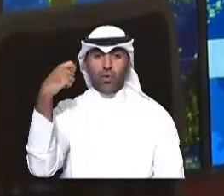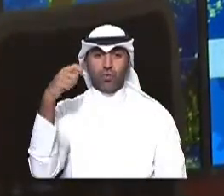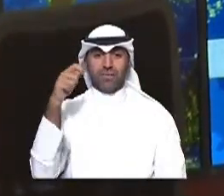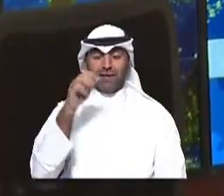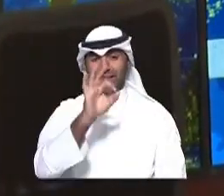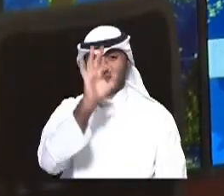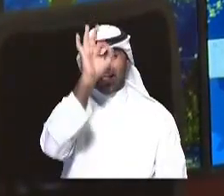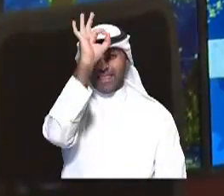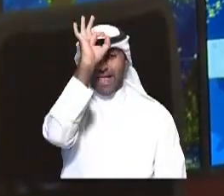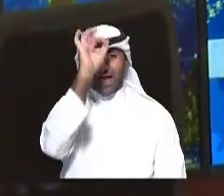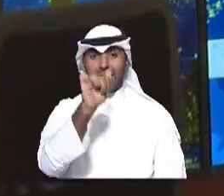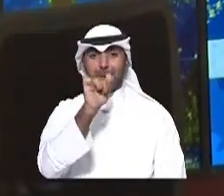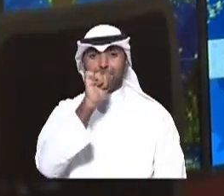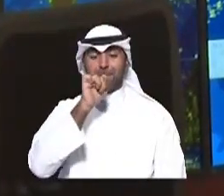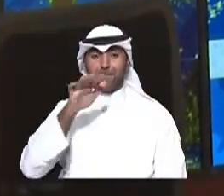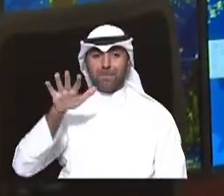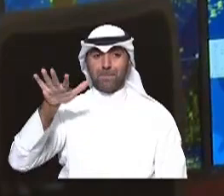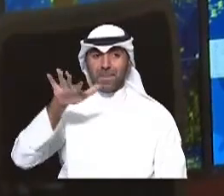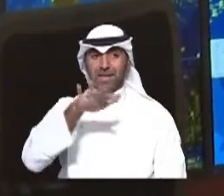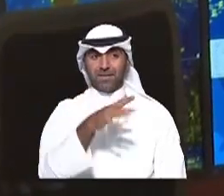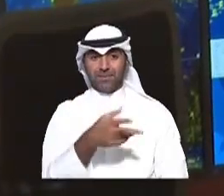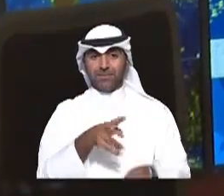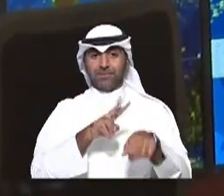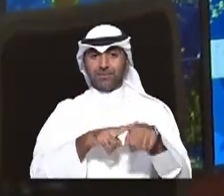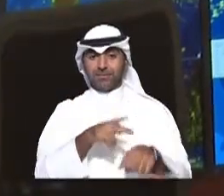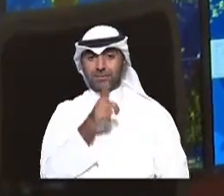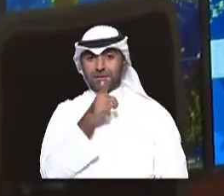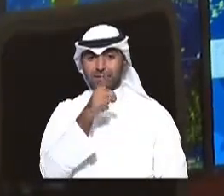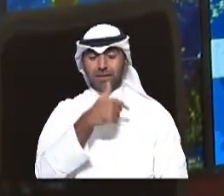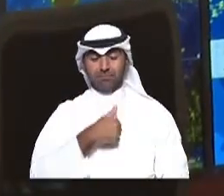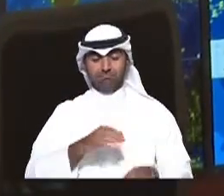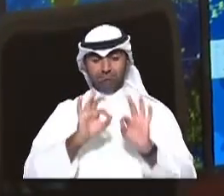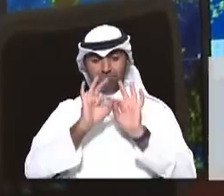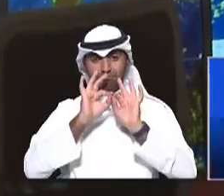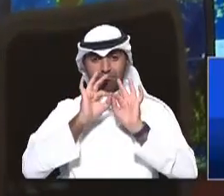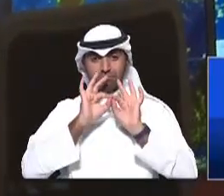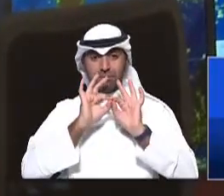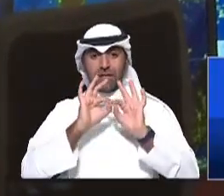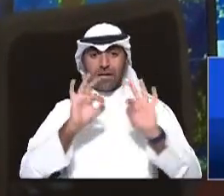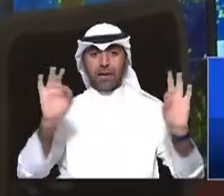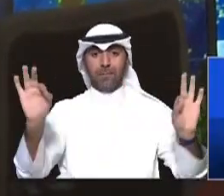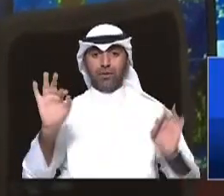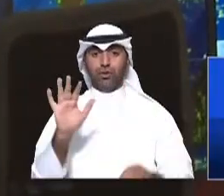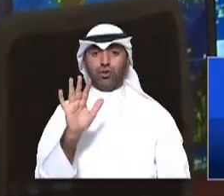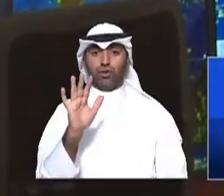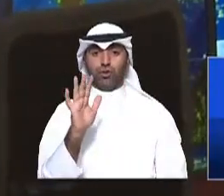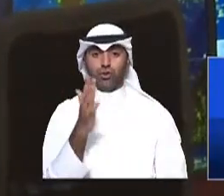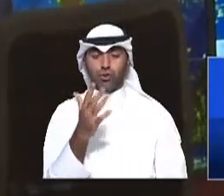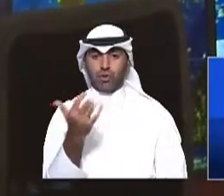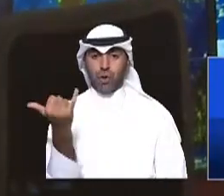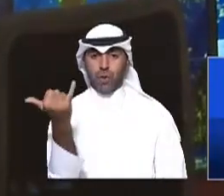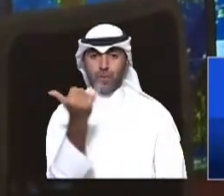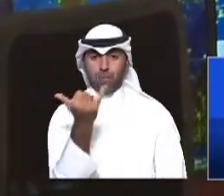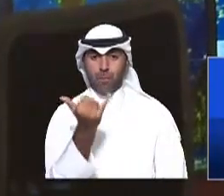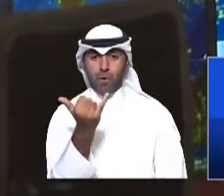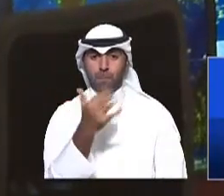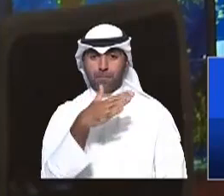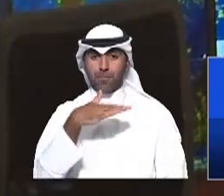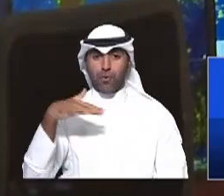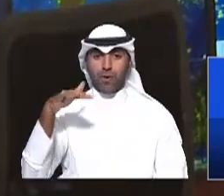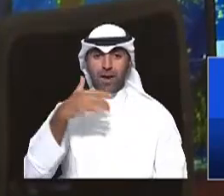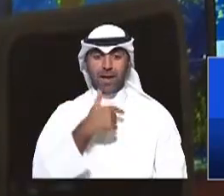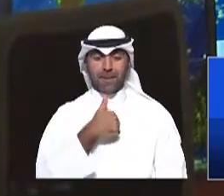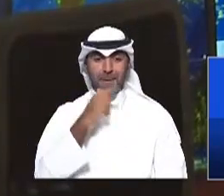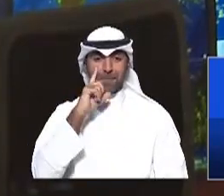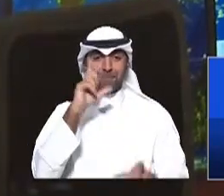وهذا التجاوز الصارخ سميه، لأن اللي يقوم في هذه الأعمال هذا لا مبالي للقانون